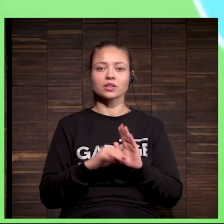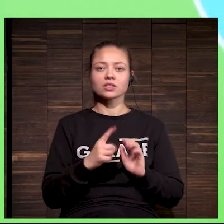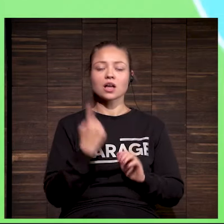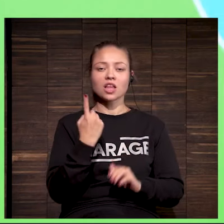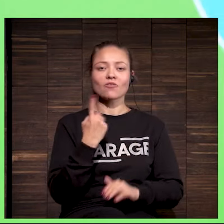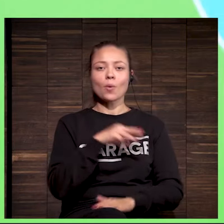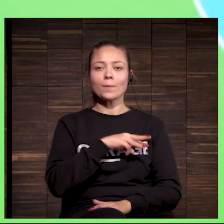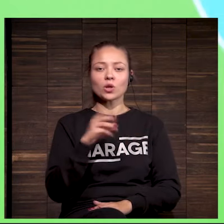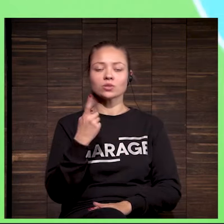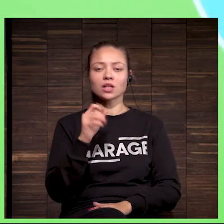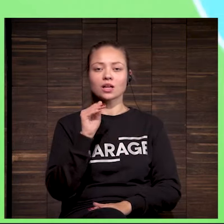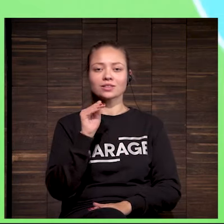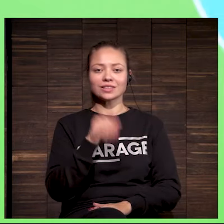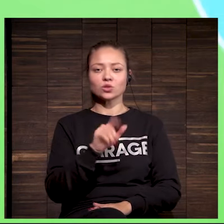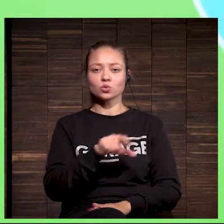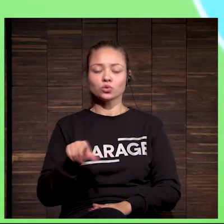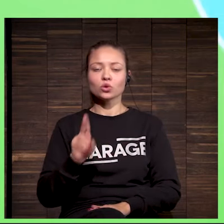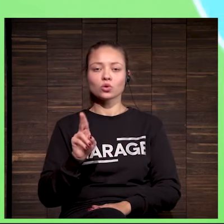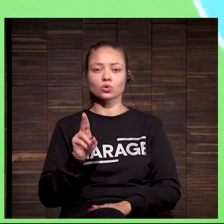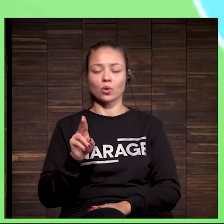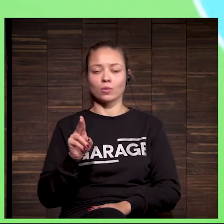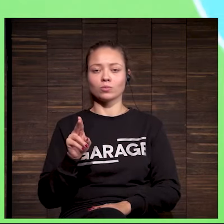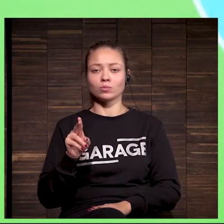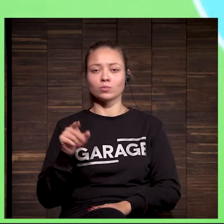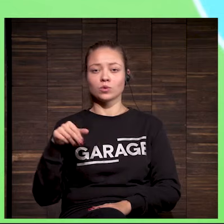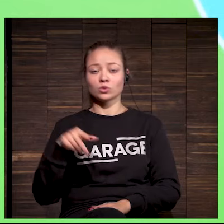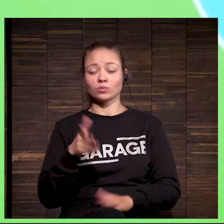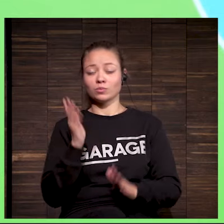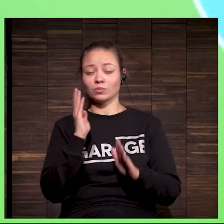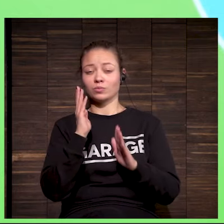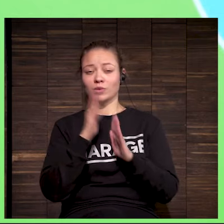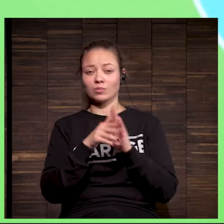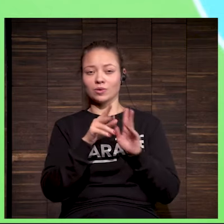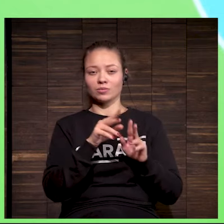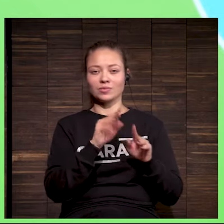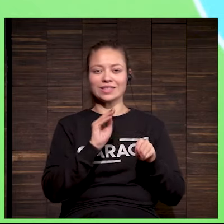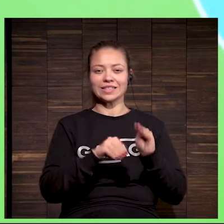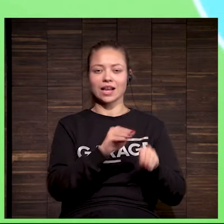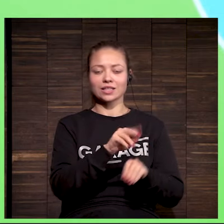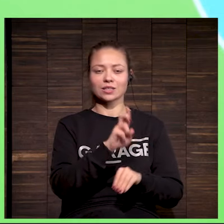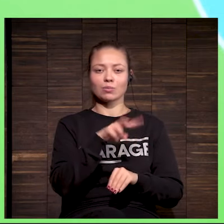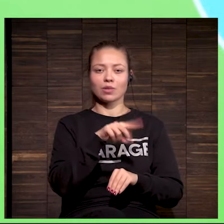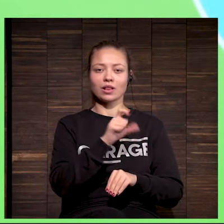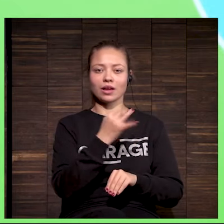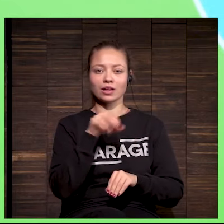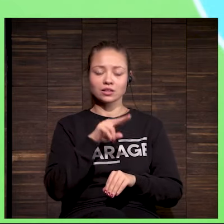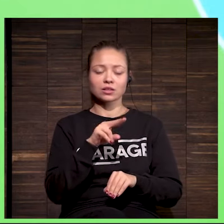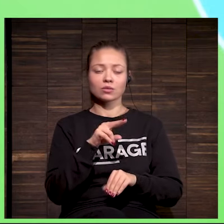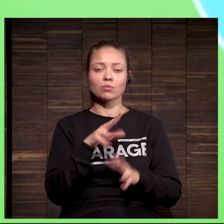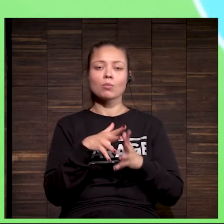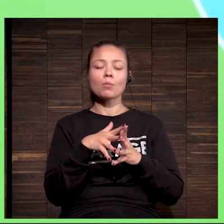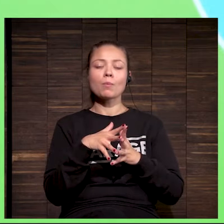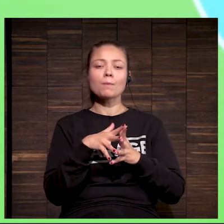миллиона 100 тысяч людей которые прошли мимо блэйда мимо лезвие инсталляции более 400